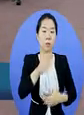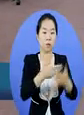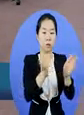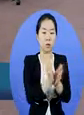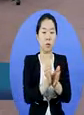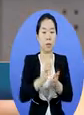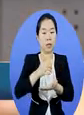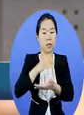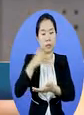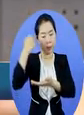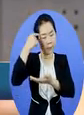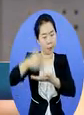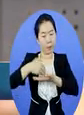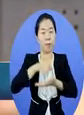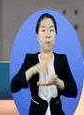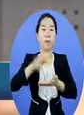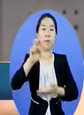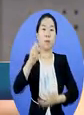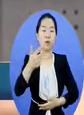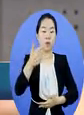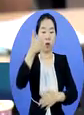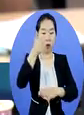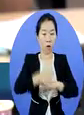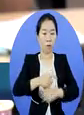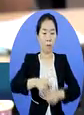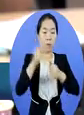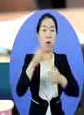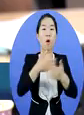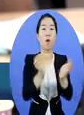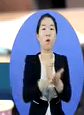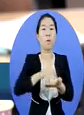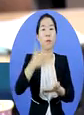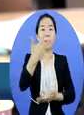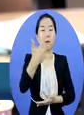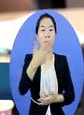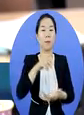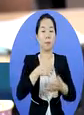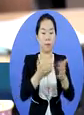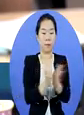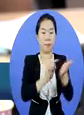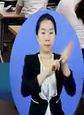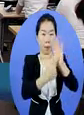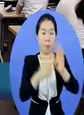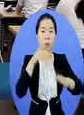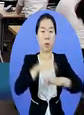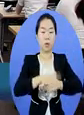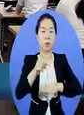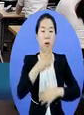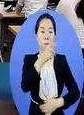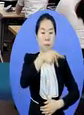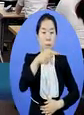총 27건의 제안 사업을 접수했고 최종 7팀을 선정했습니다. 팀별 발표 형식으로 학생들은